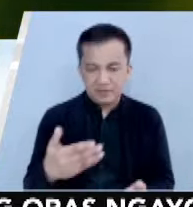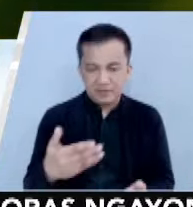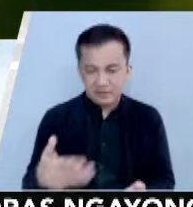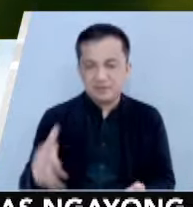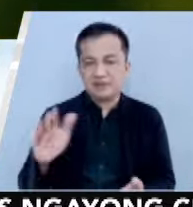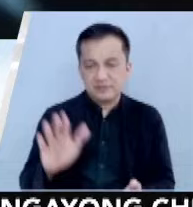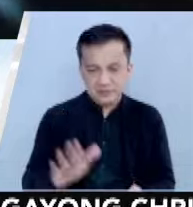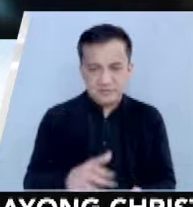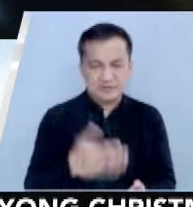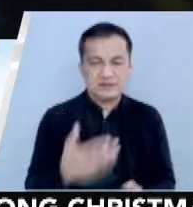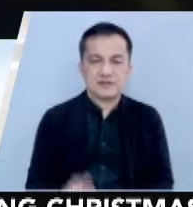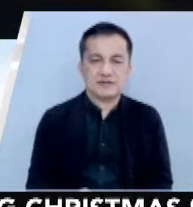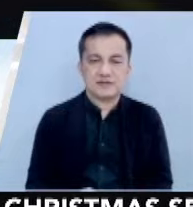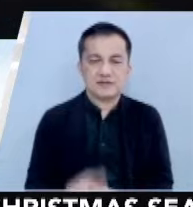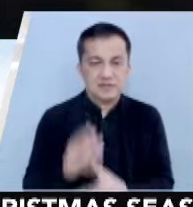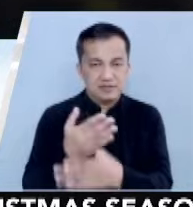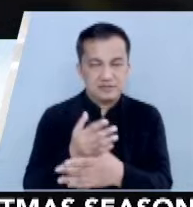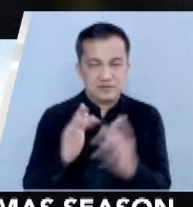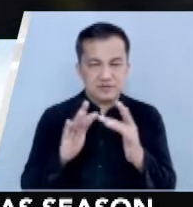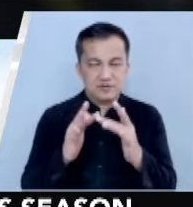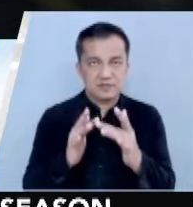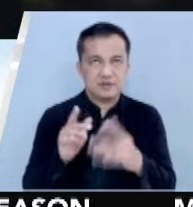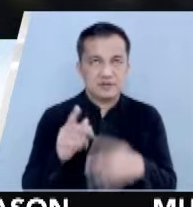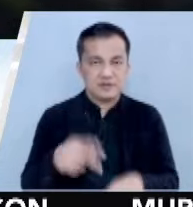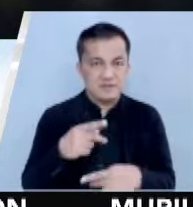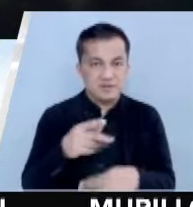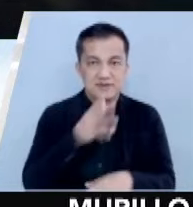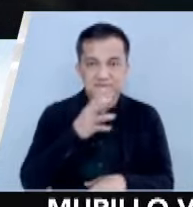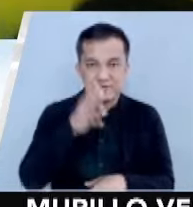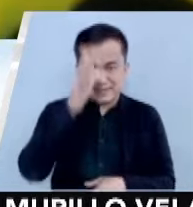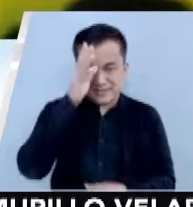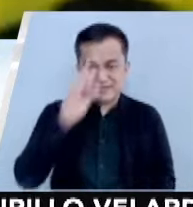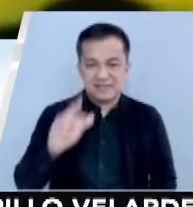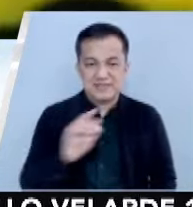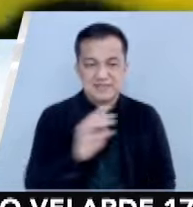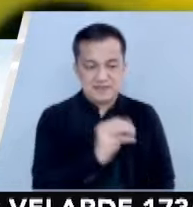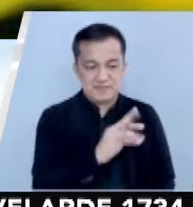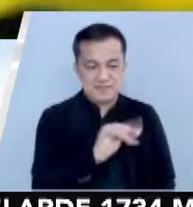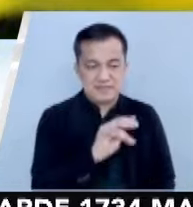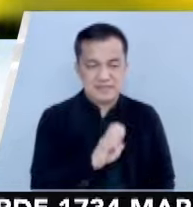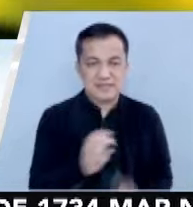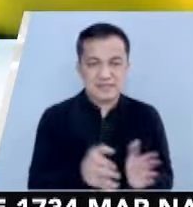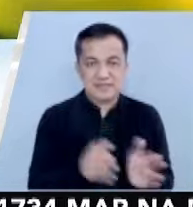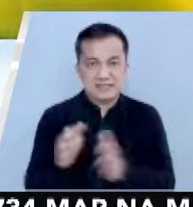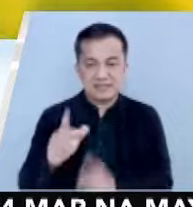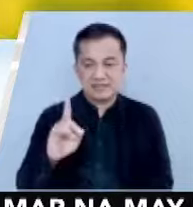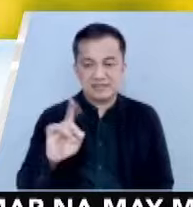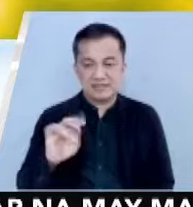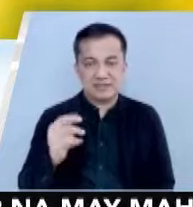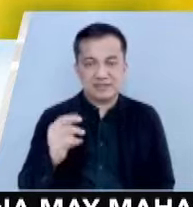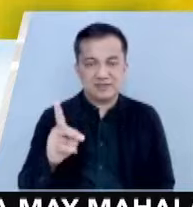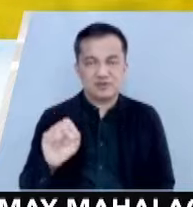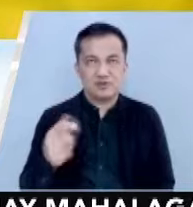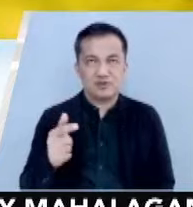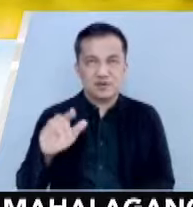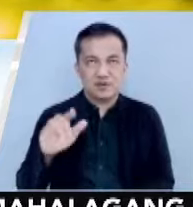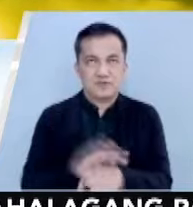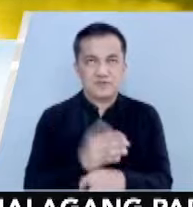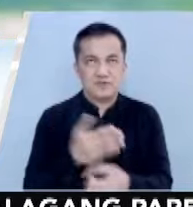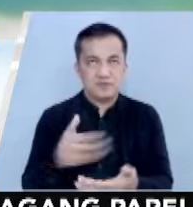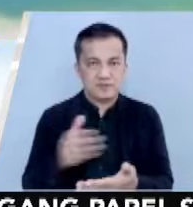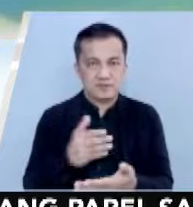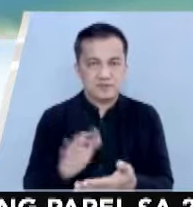Shinare online ng very proud parents na sina Marian Rivera at Dingdong Dantes ang full performance ng kanilang